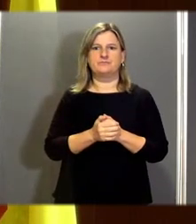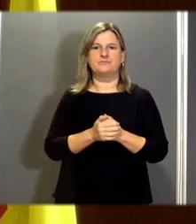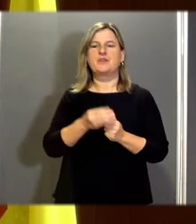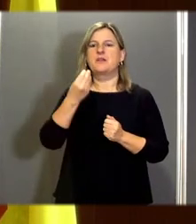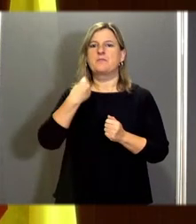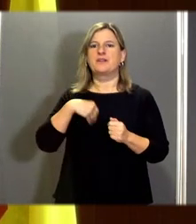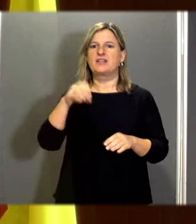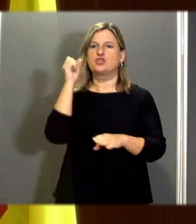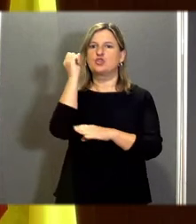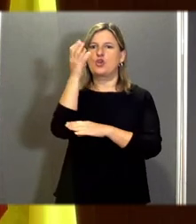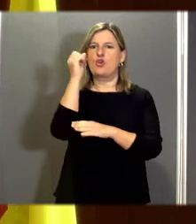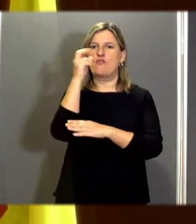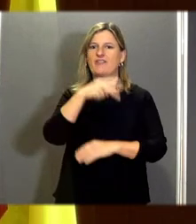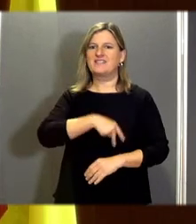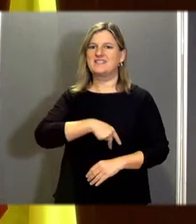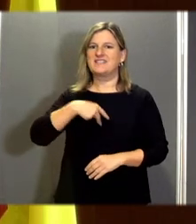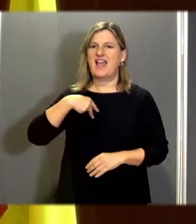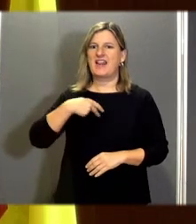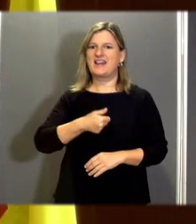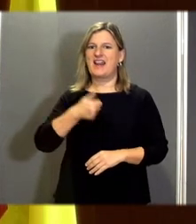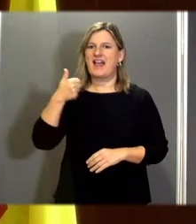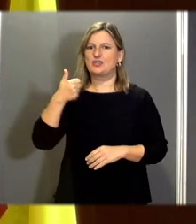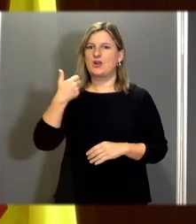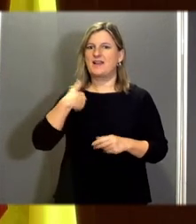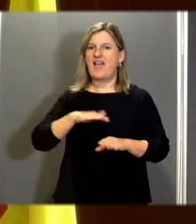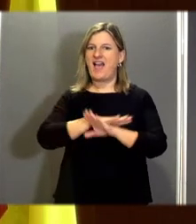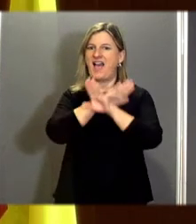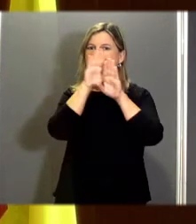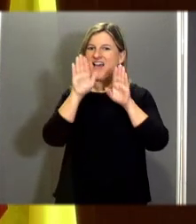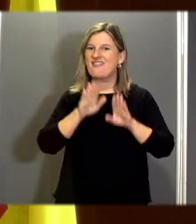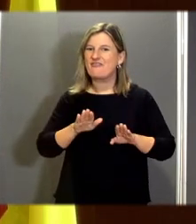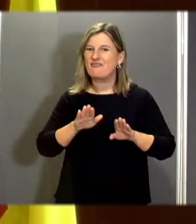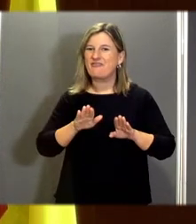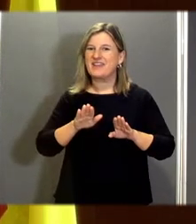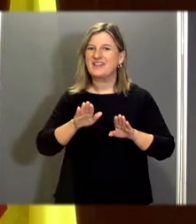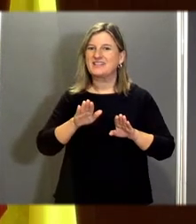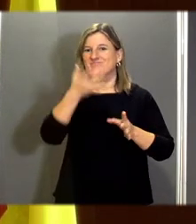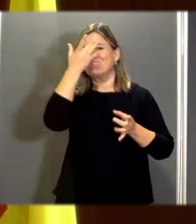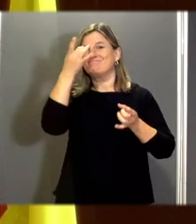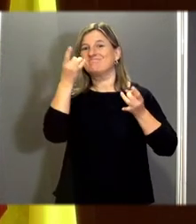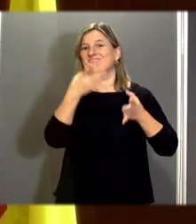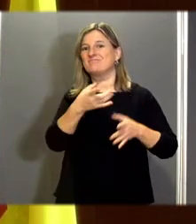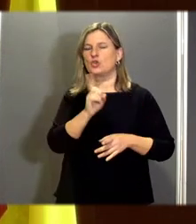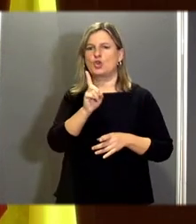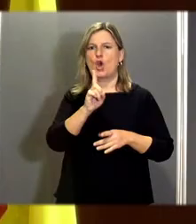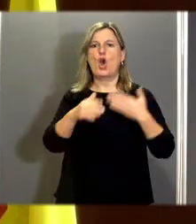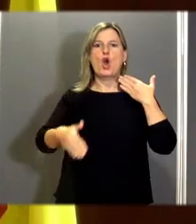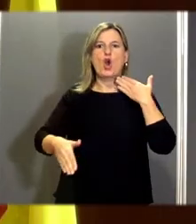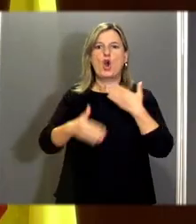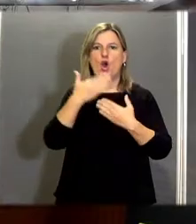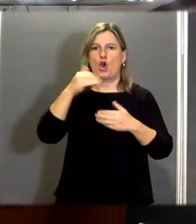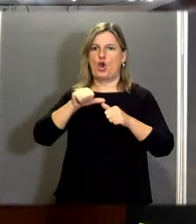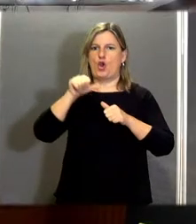la Conferència Nacional no és un acabament, és un començament.